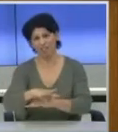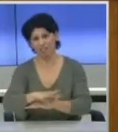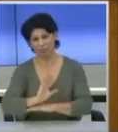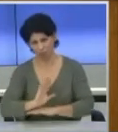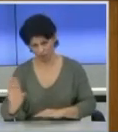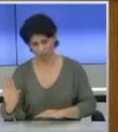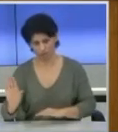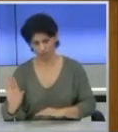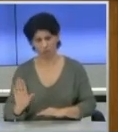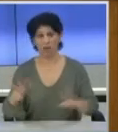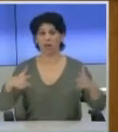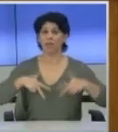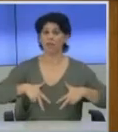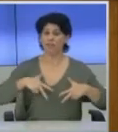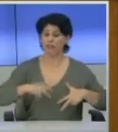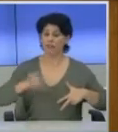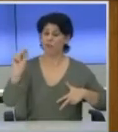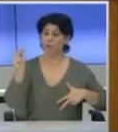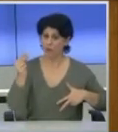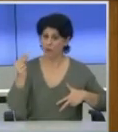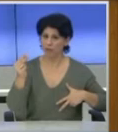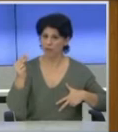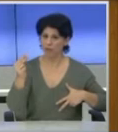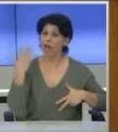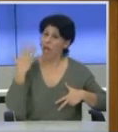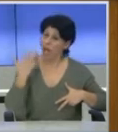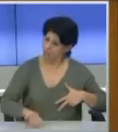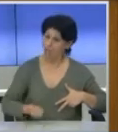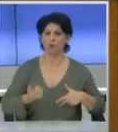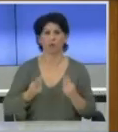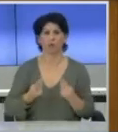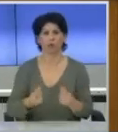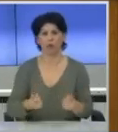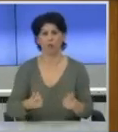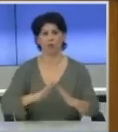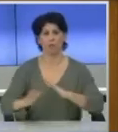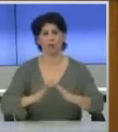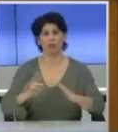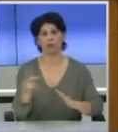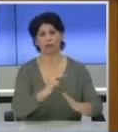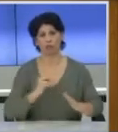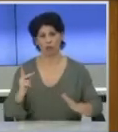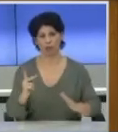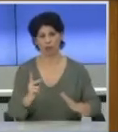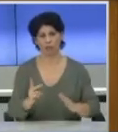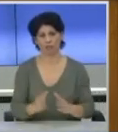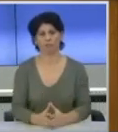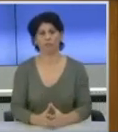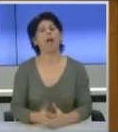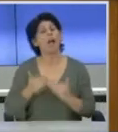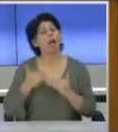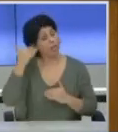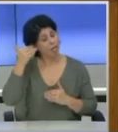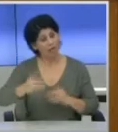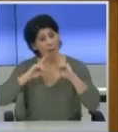τους. Η κυβέρνηση και η Βουλή έχουν τρόπο να προστατεύσουν την κοινωνία και